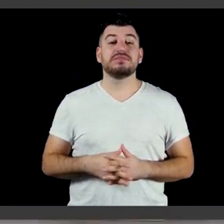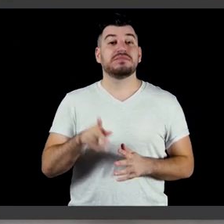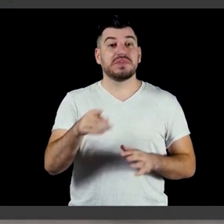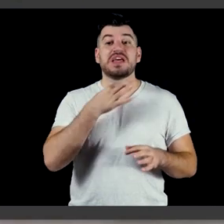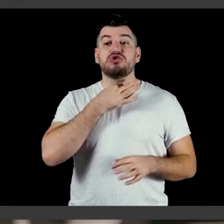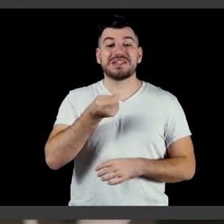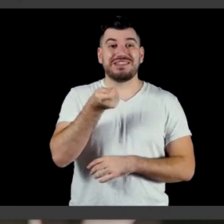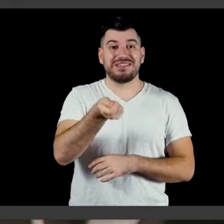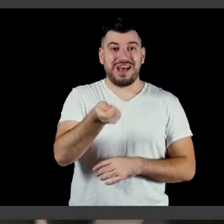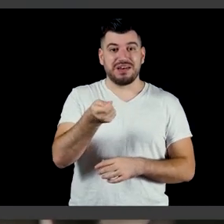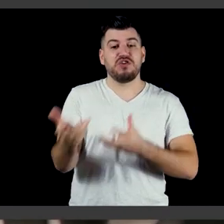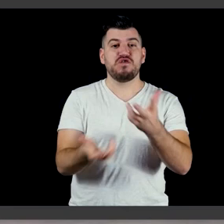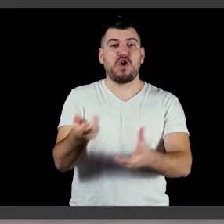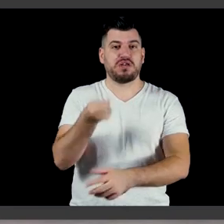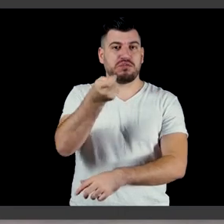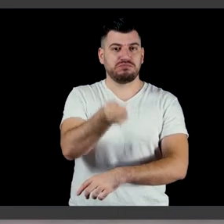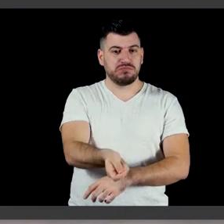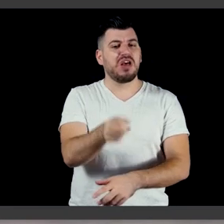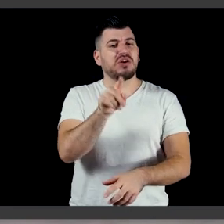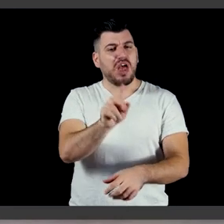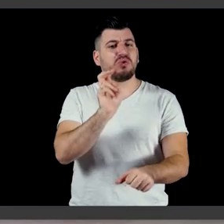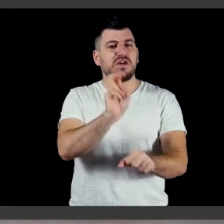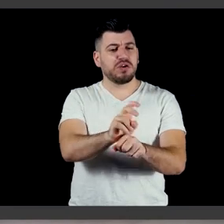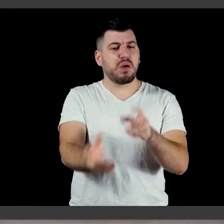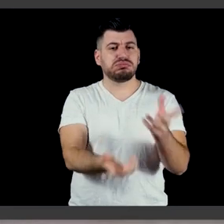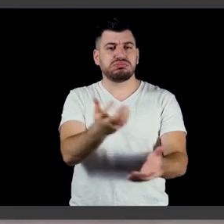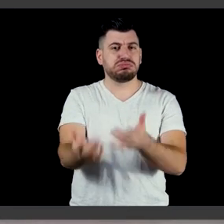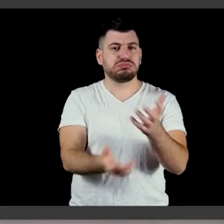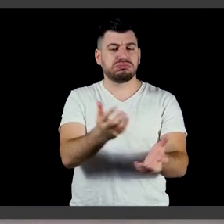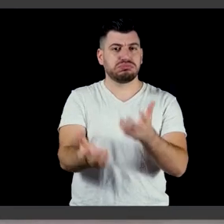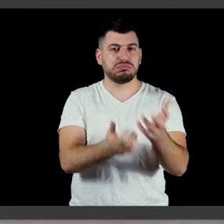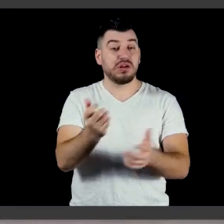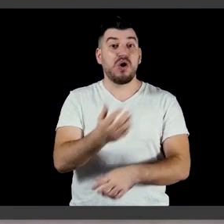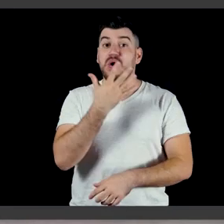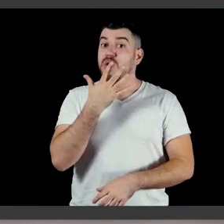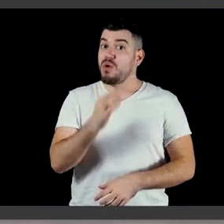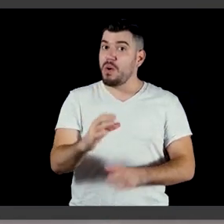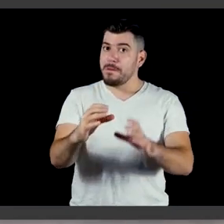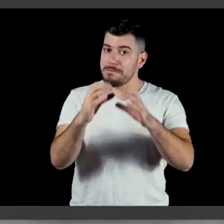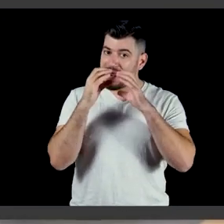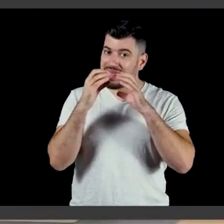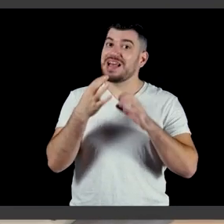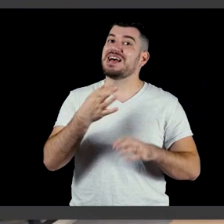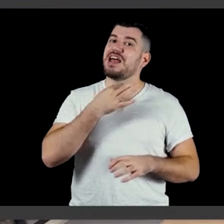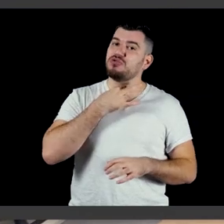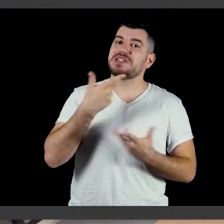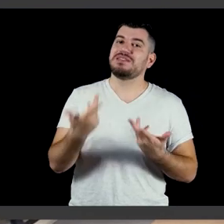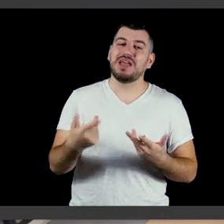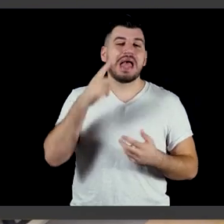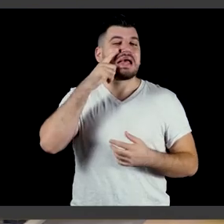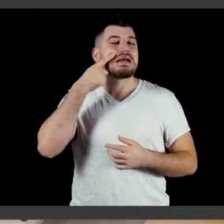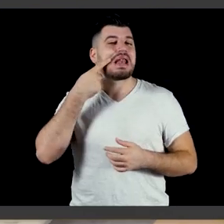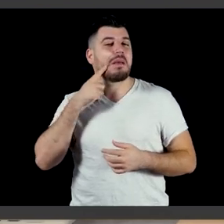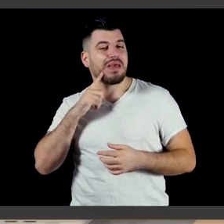Παίρνουμε ένα τηγάνι, το βάζουμε πάνω στη φωτιά και το αφήνουμε να κάψει πάρα πολύ καλά. Γιατί κυρίες και κύριοι, στο μπέργκερ μας θα βάλουμε και καραμελωμένα